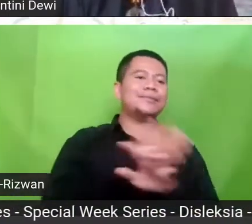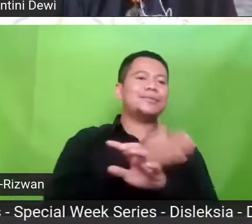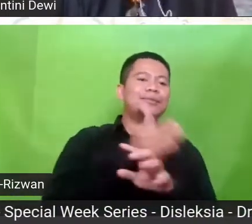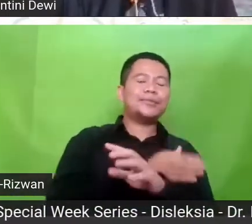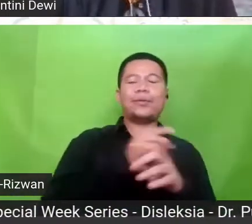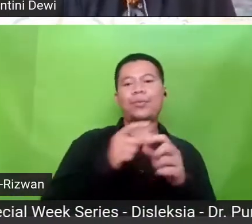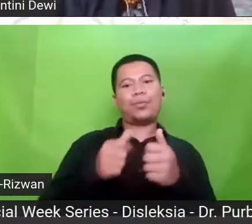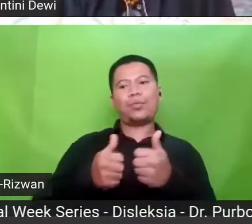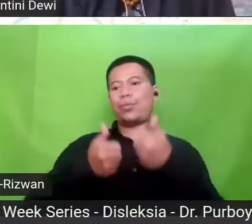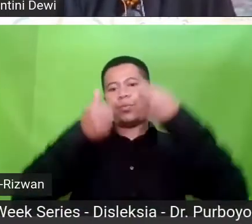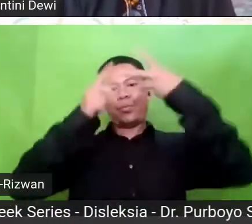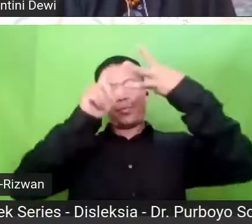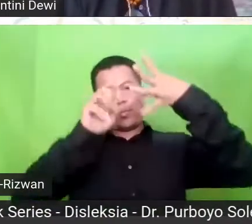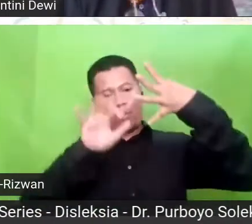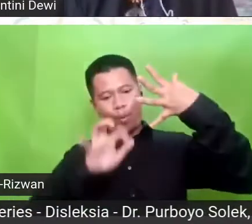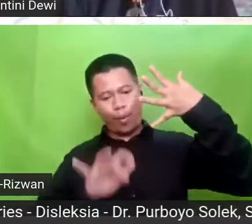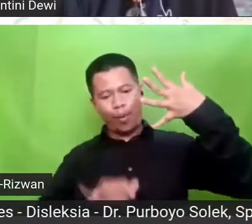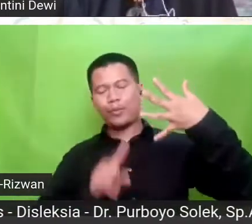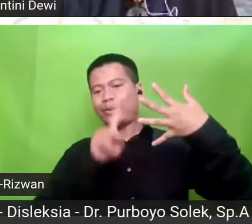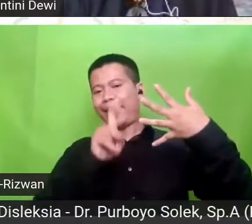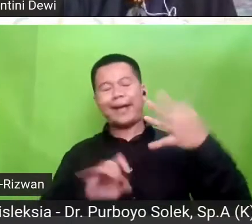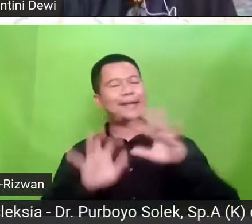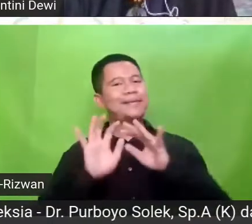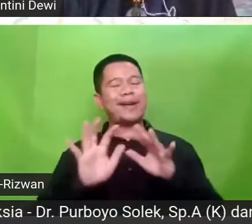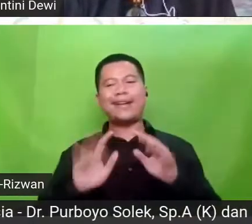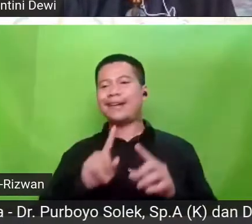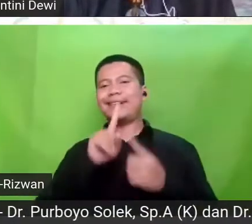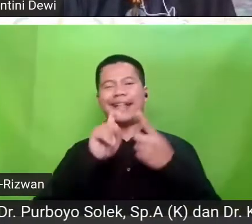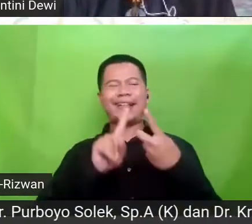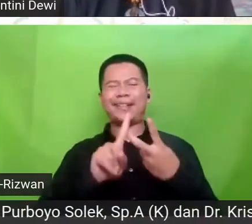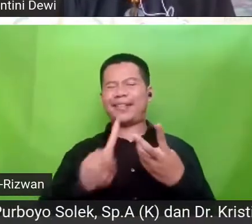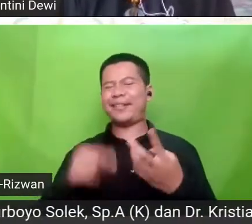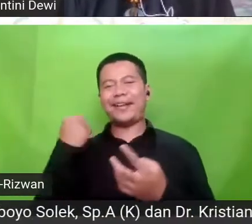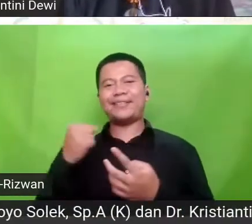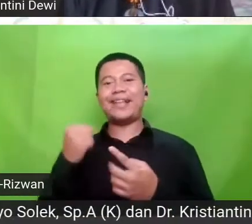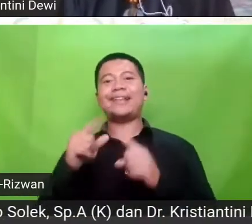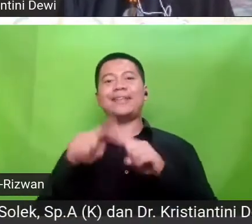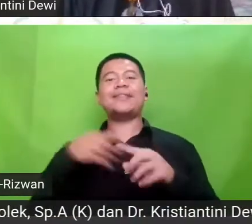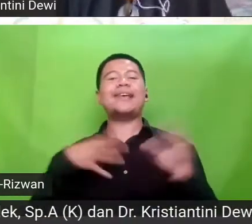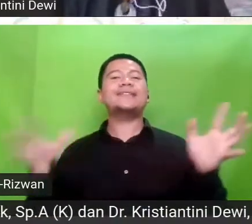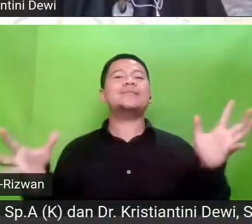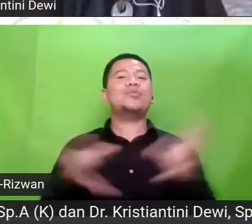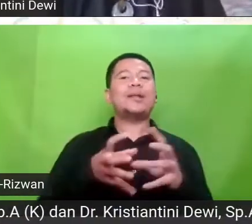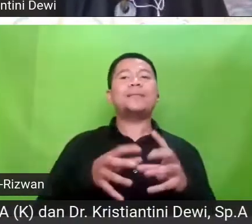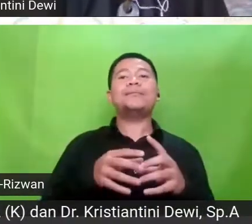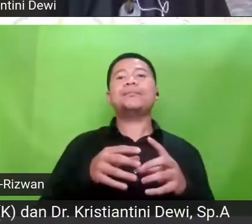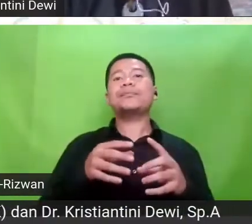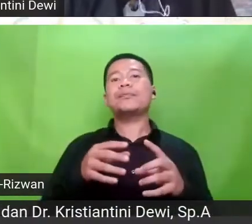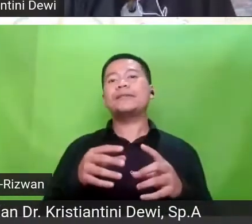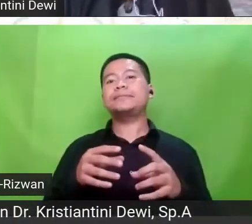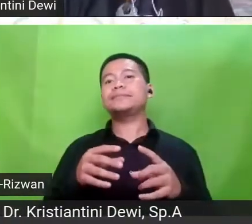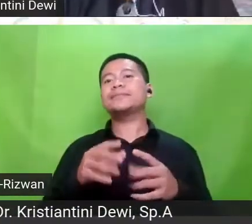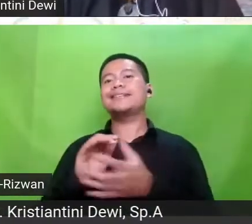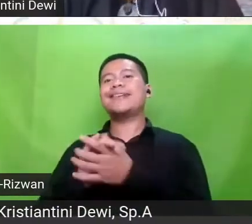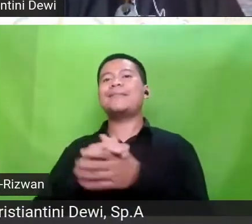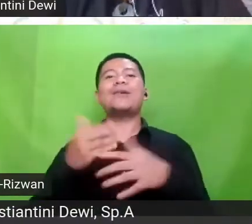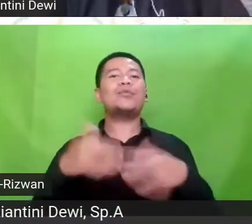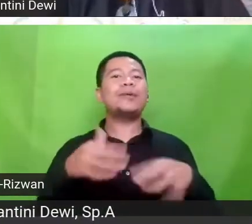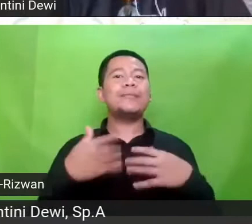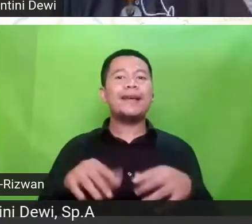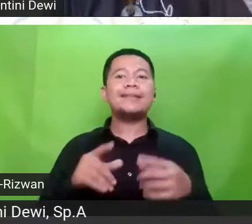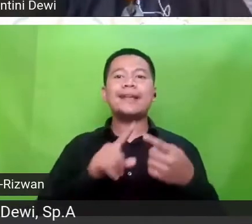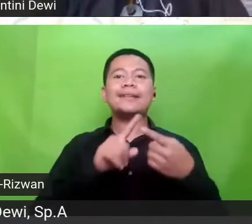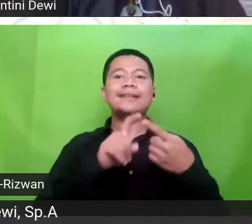ini pertanyaan. Nggak mungkin ditanyakan satu-satu, tapi saya simpulkan bahwa pertanyaan sahabat luar biasa ini sudah banyak terjawab nih